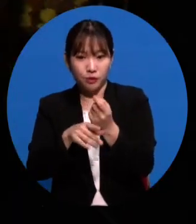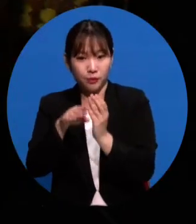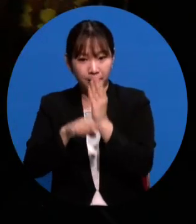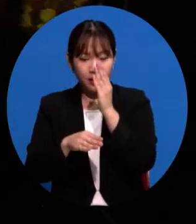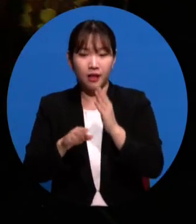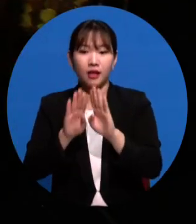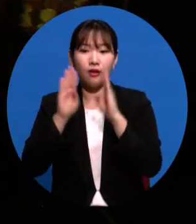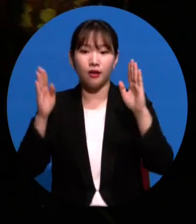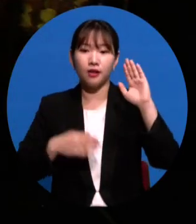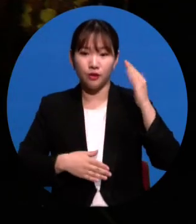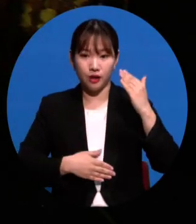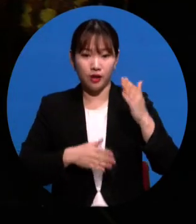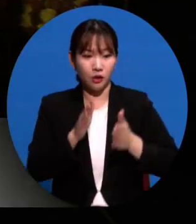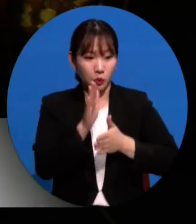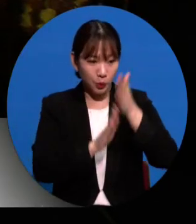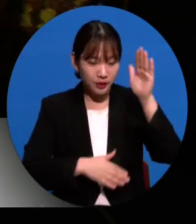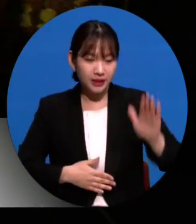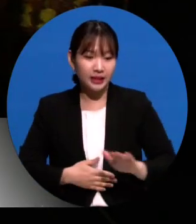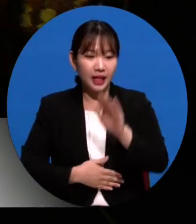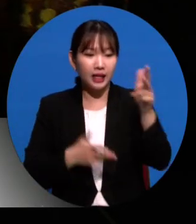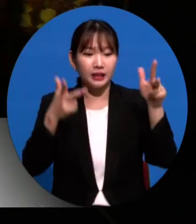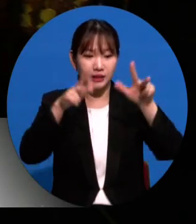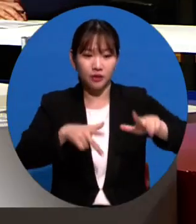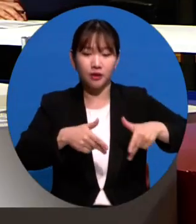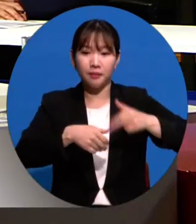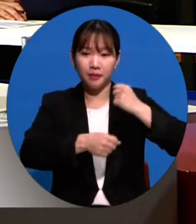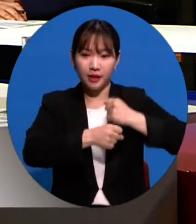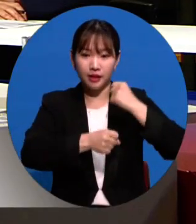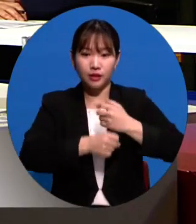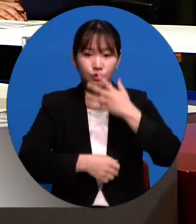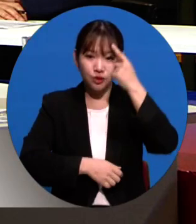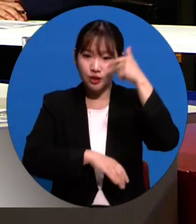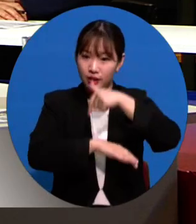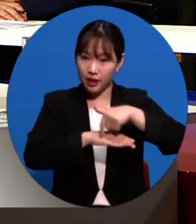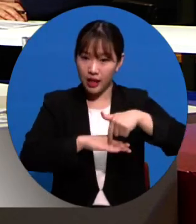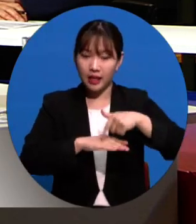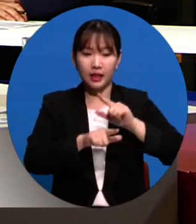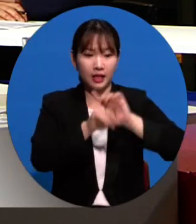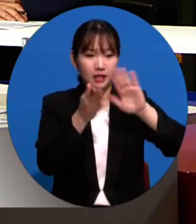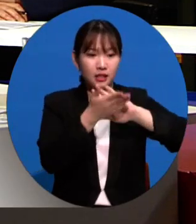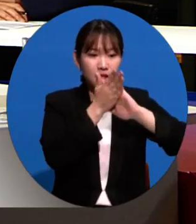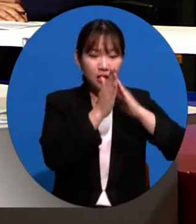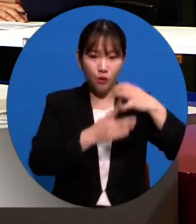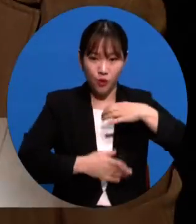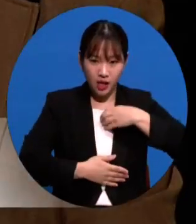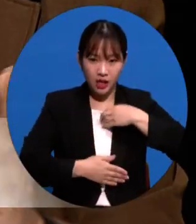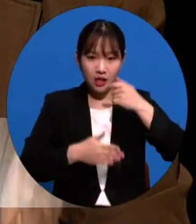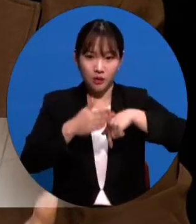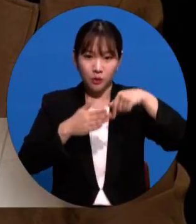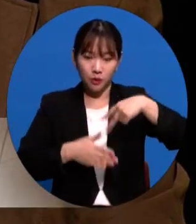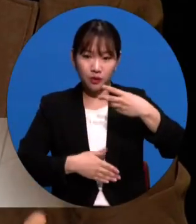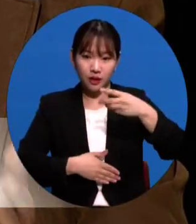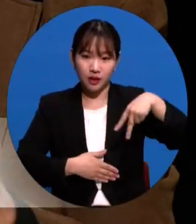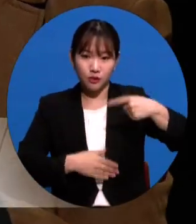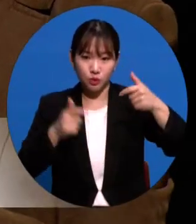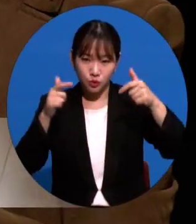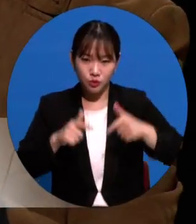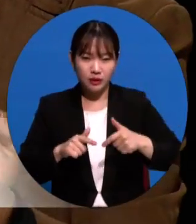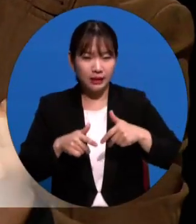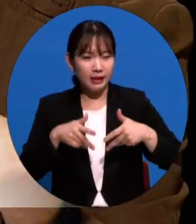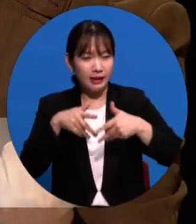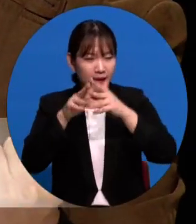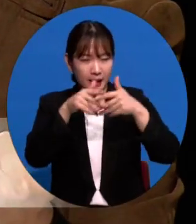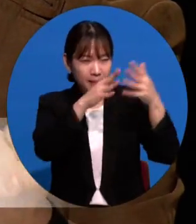열립니다. 도심 전체를 정원으로 만드는 순천의 전략은 기후위기 속 탄소중립과 난개발로